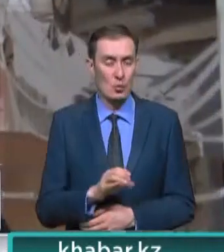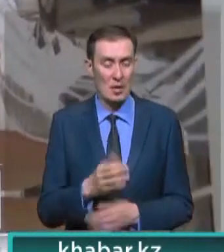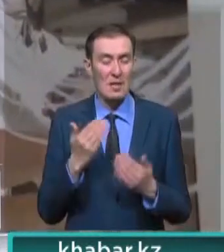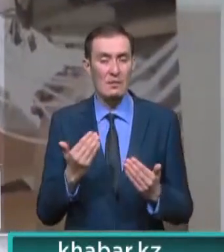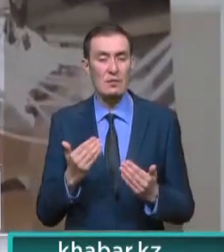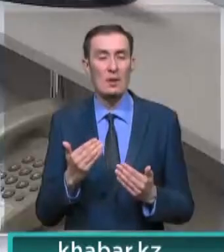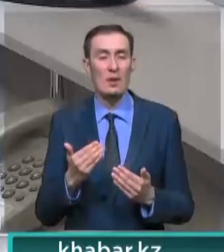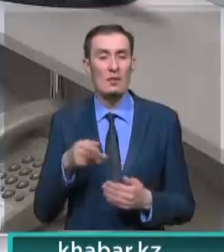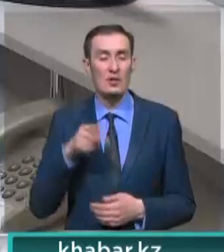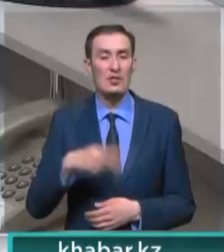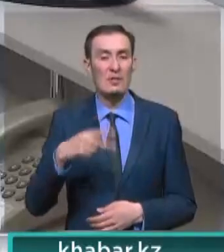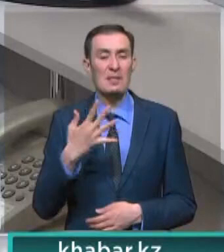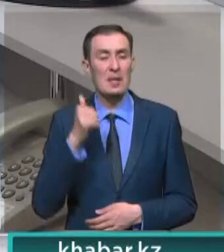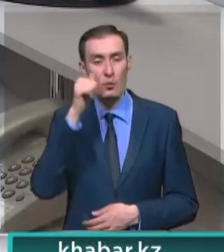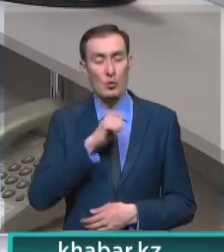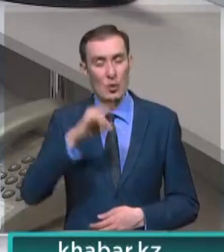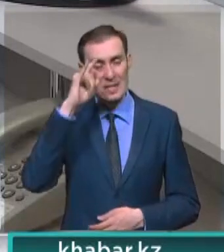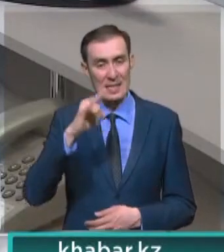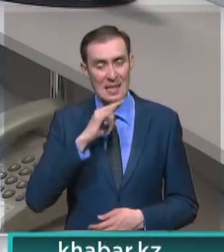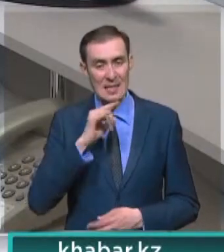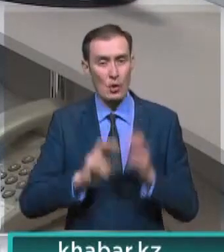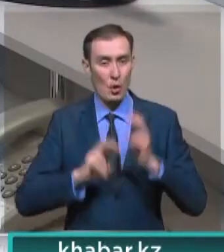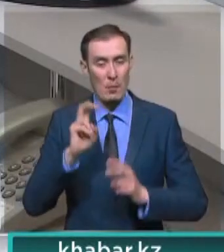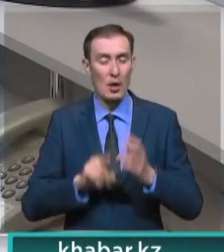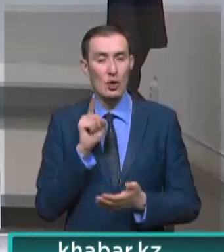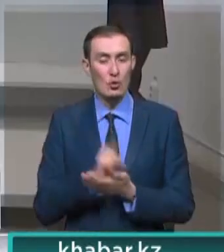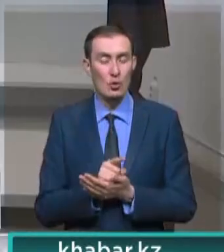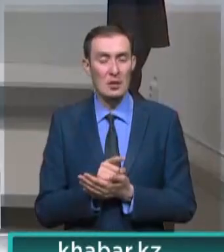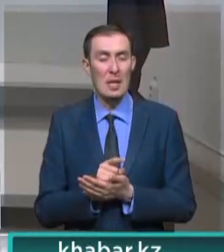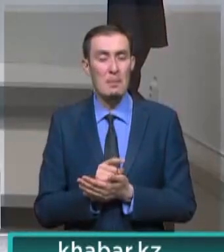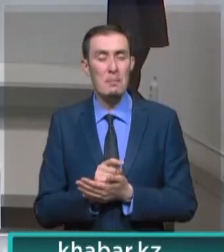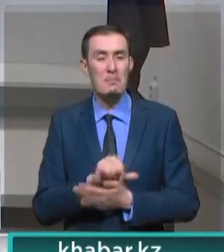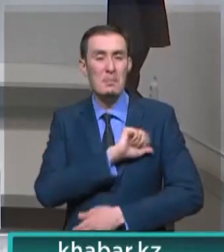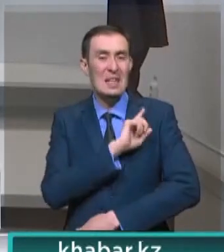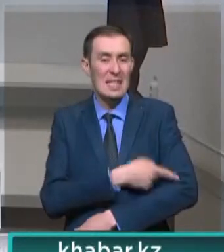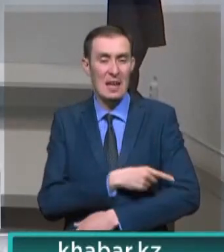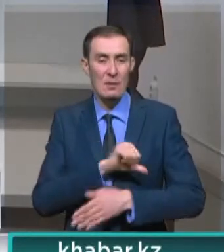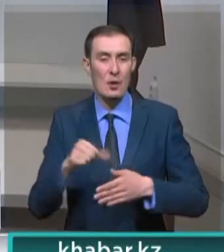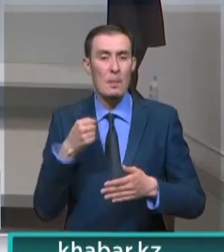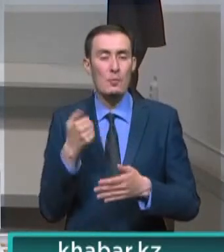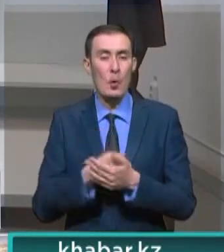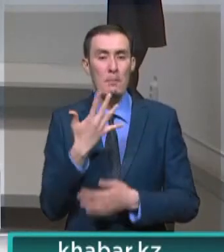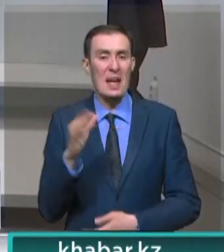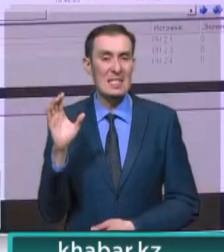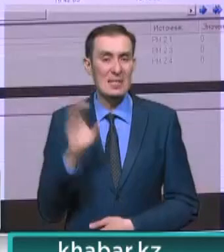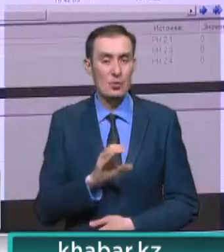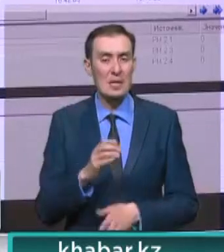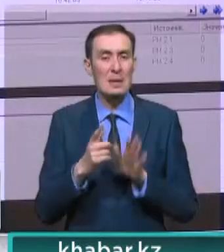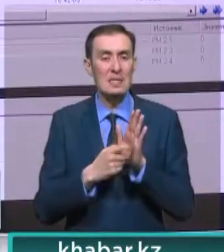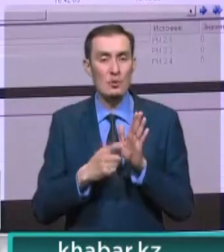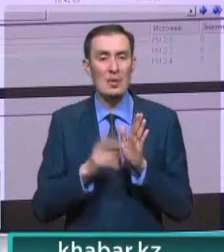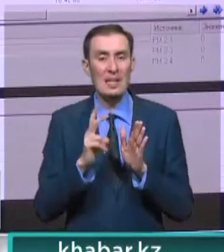же к 2025 году казахстанский токамак должен выйти на предельные параметры в 5 секунд и 700